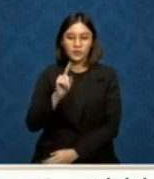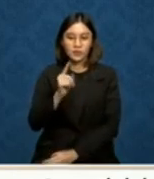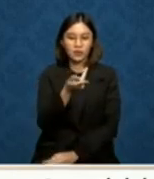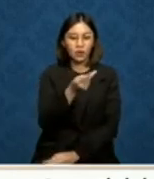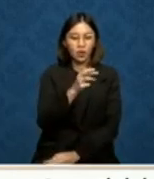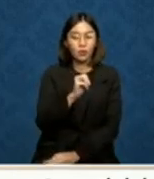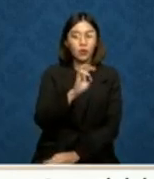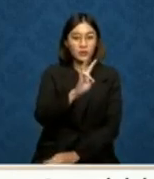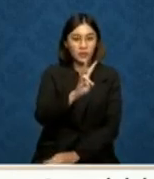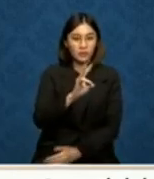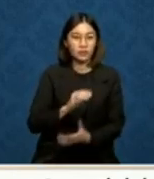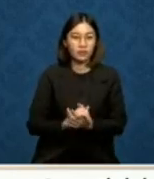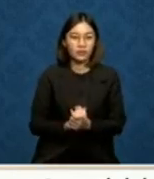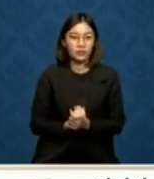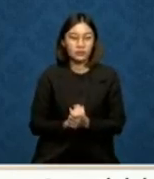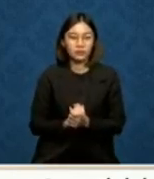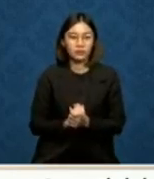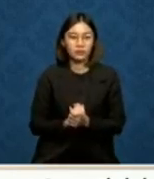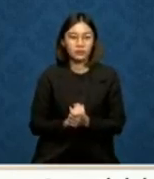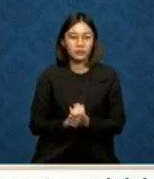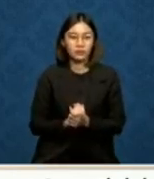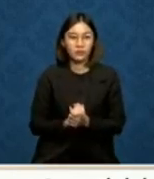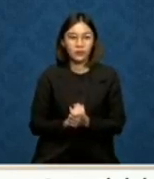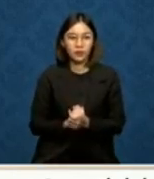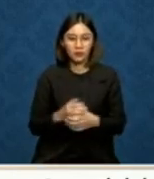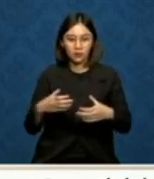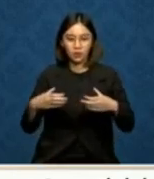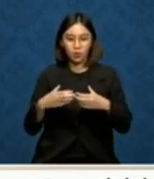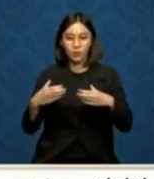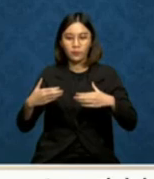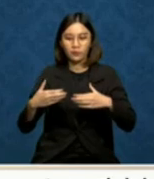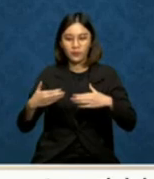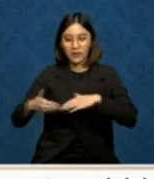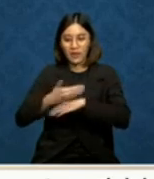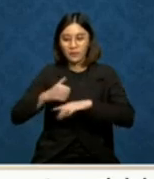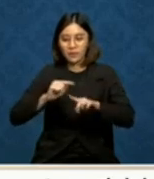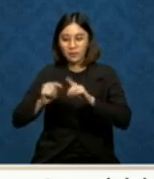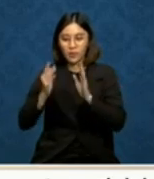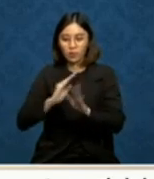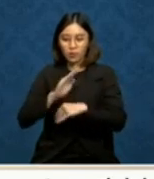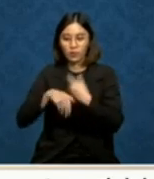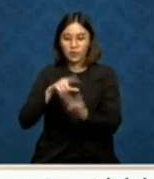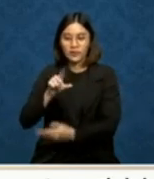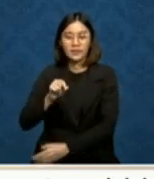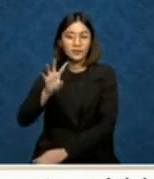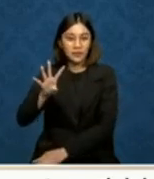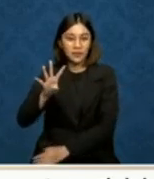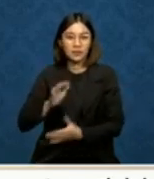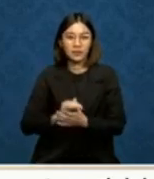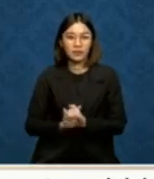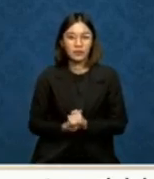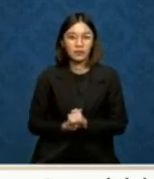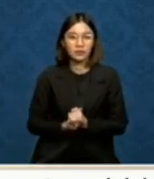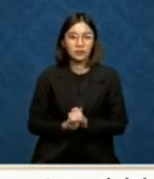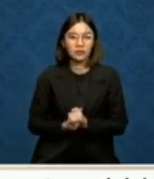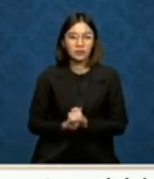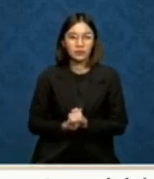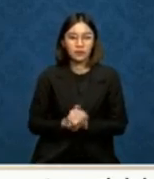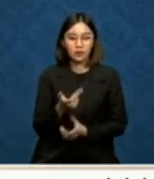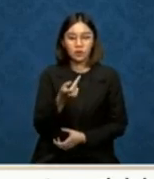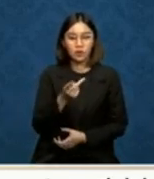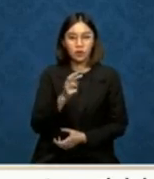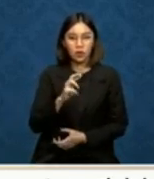นตรี7ท่านของสัดส่วนกรรมาธิการของแต่ละพรรคการเมือง24ท่านนะครับเชิญของท่านรัฐม